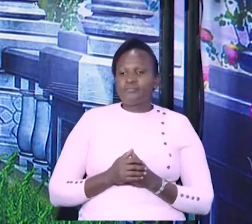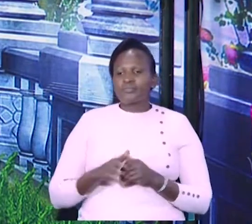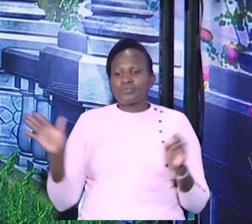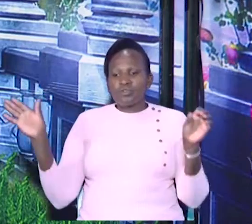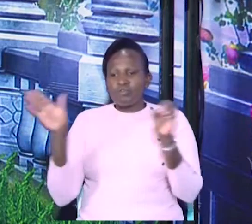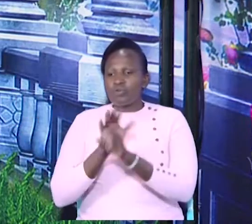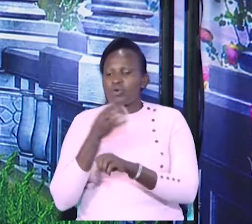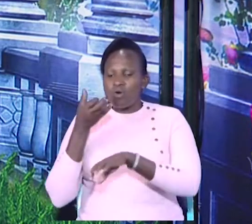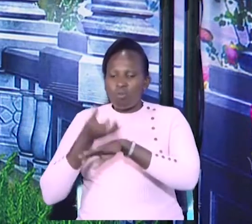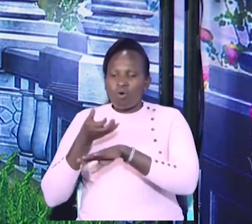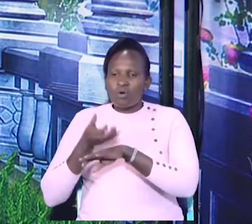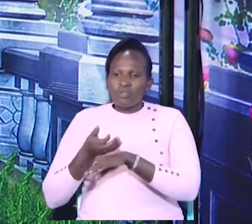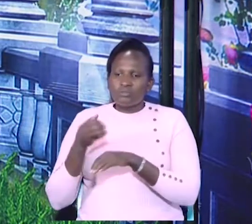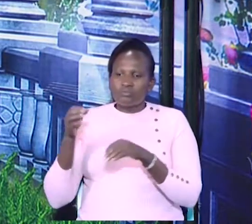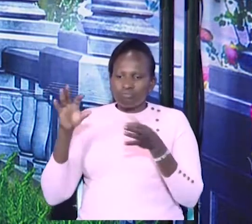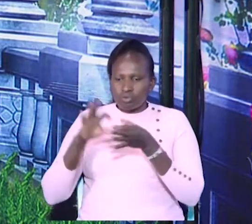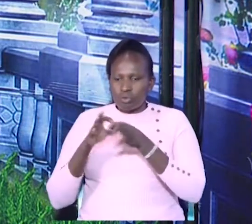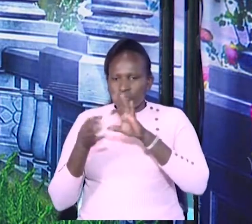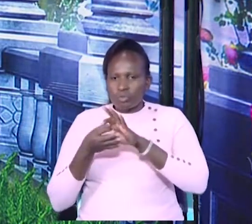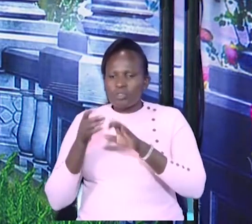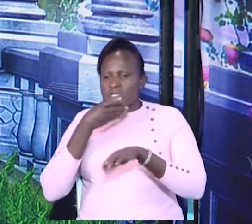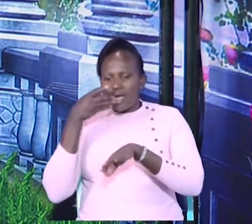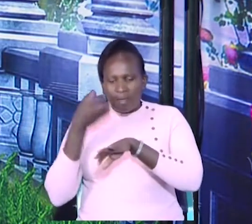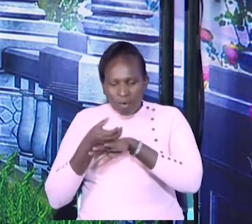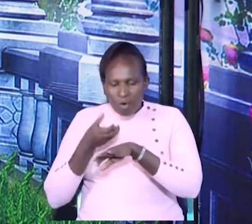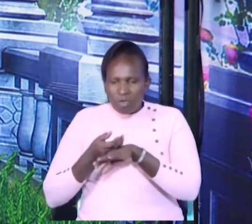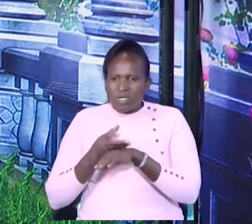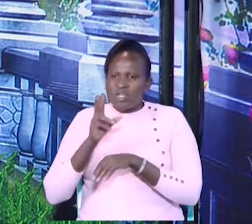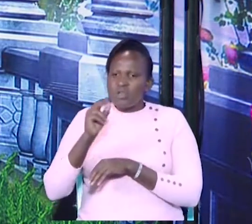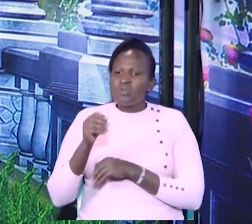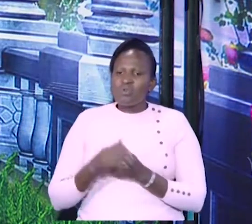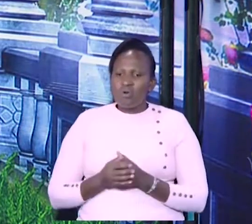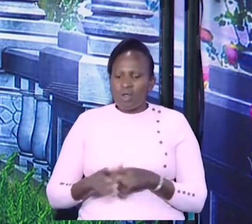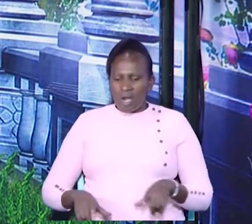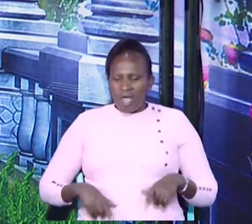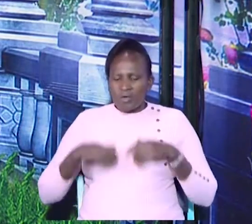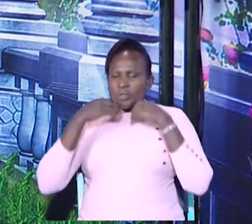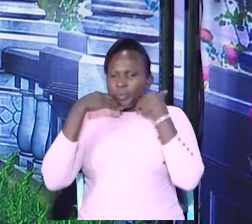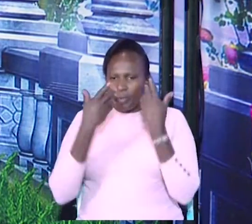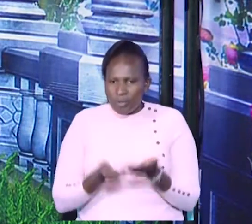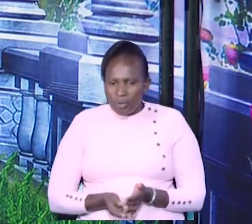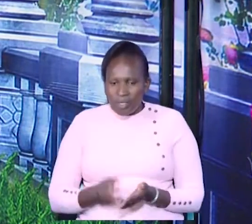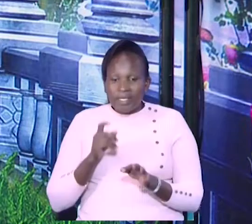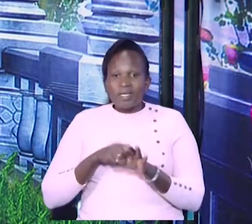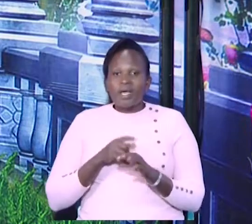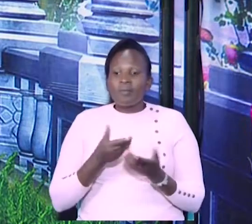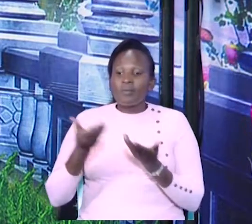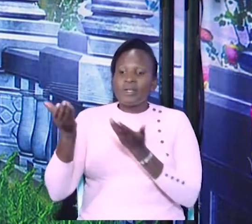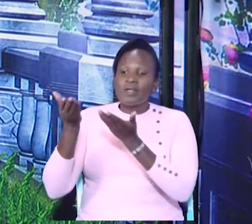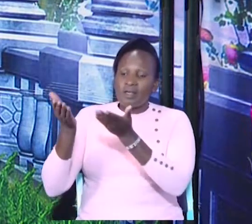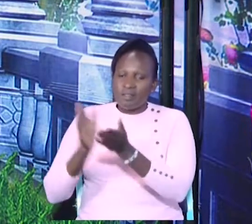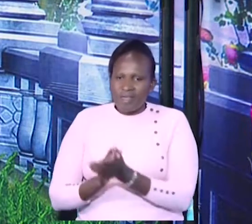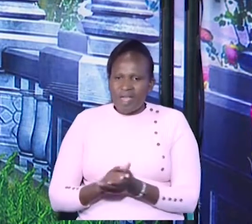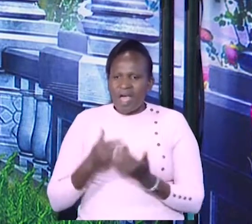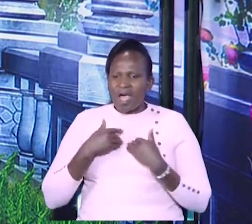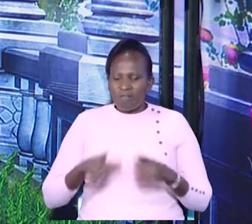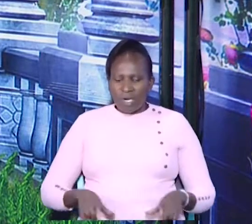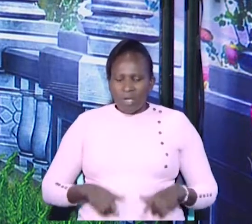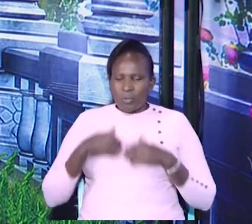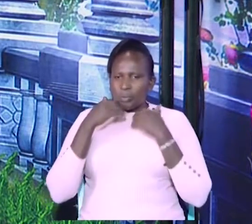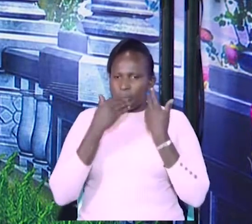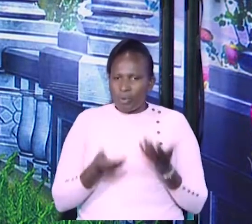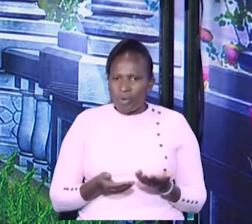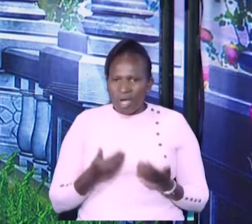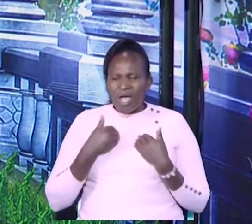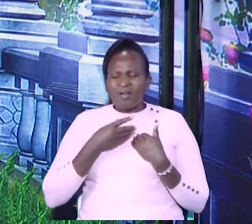full of disjoint dry bones. So there was no life in that valley. Na wakati alipopelekwa pale, hakukuwa na uhai.